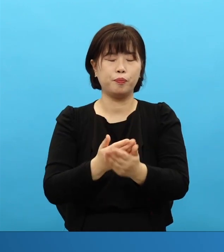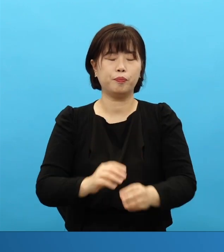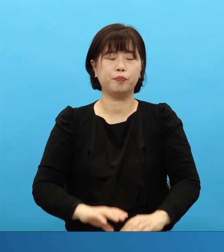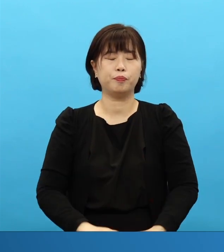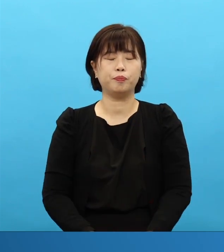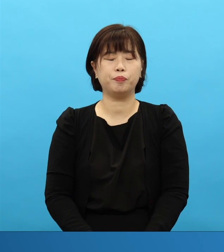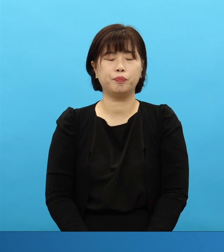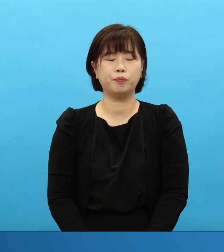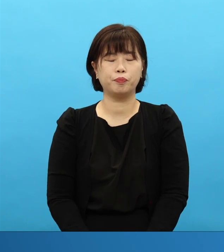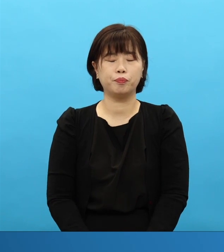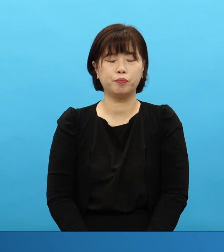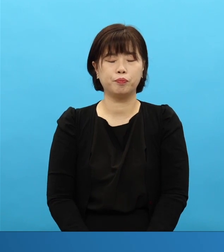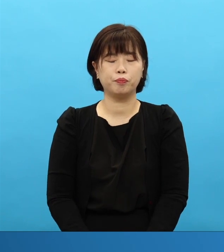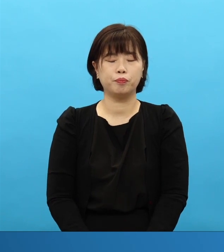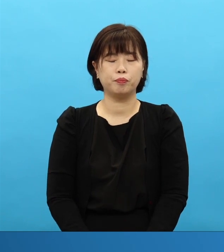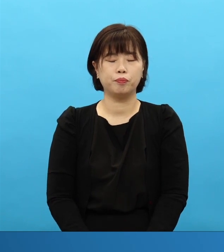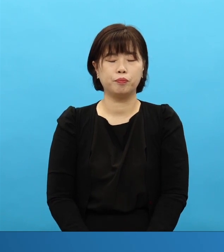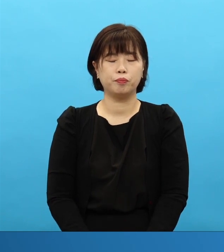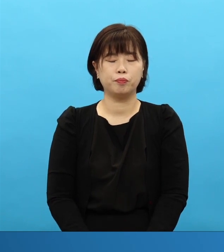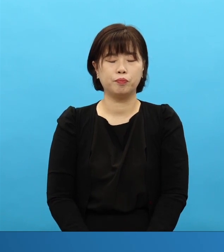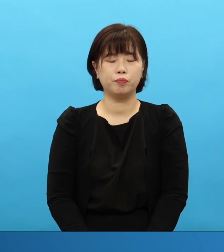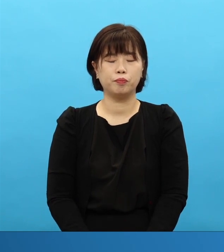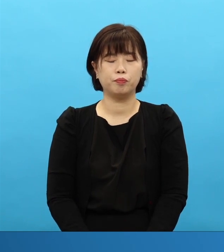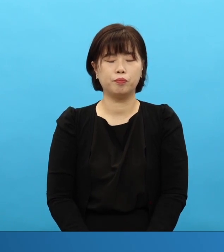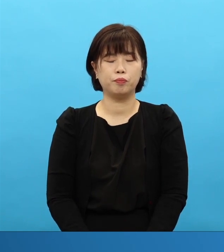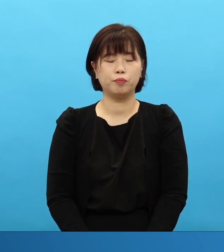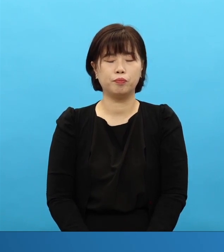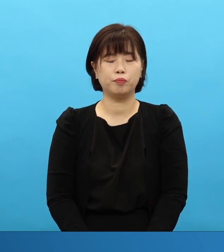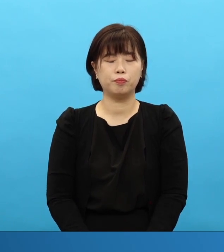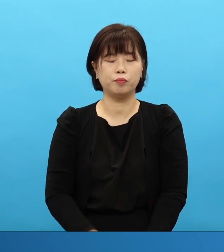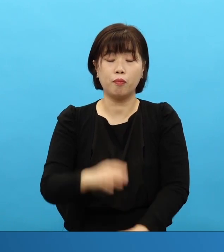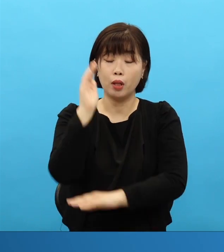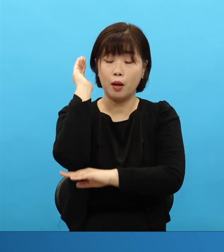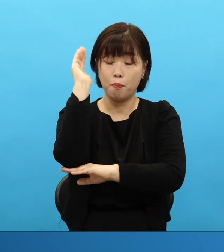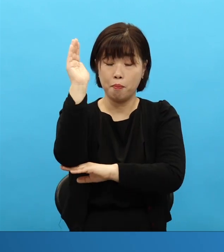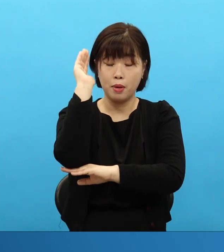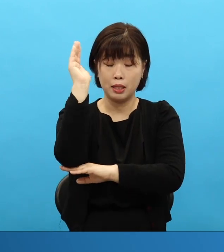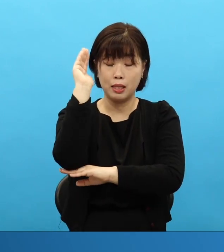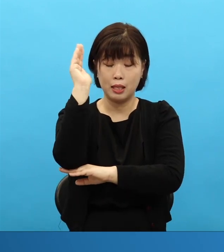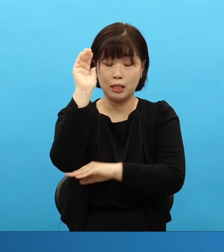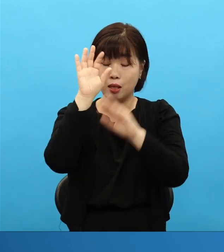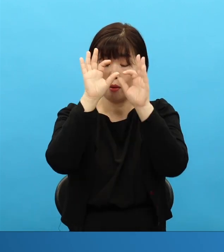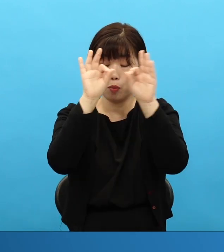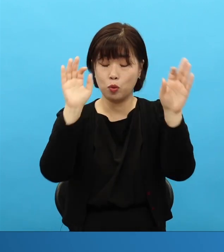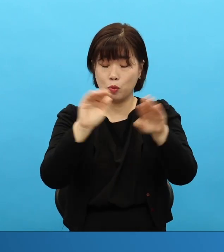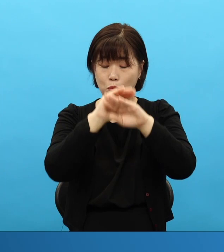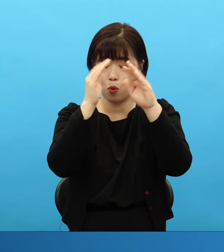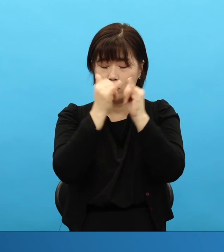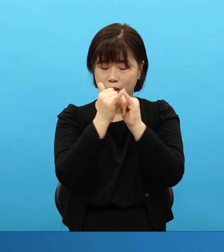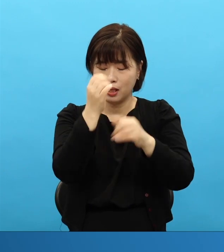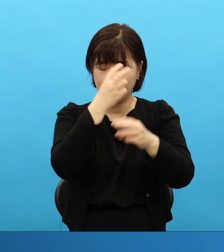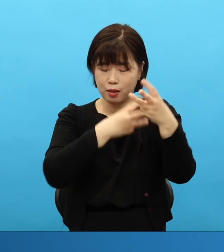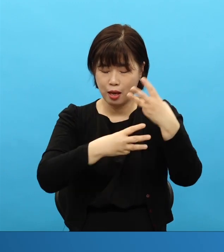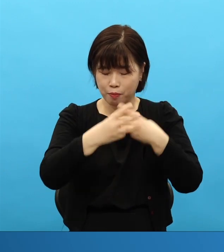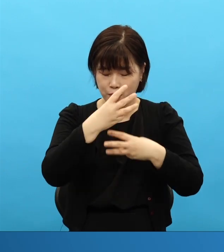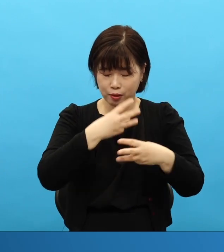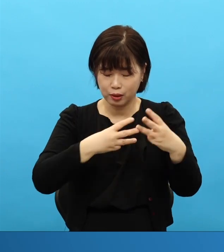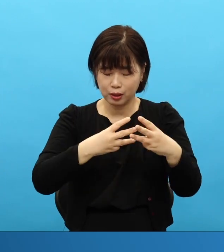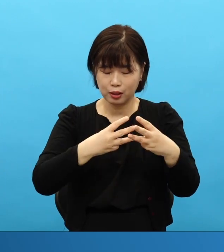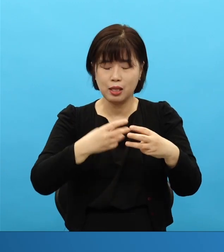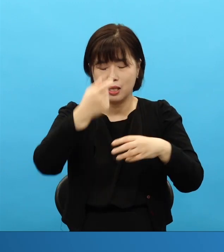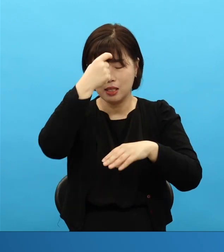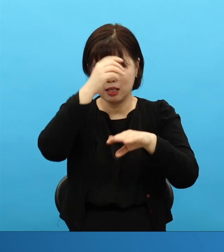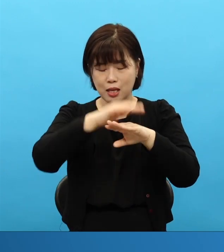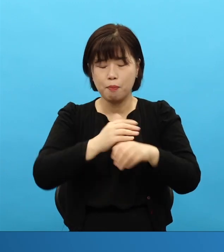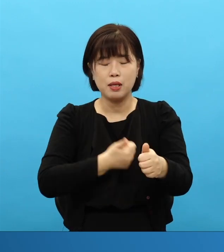is preaching the word. 말씀 듣는 모든 분들과 렘넌트들이 예배에 승리하게 해주세요. Allow everyone,